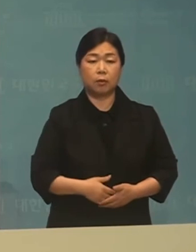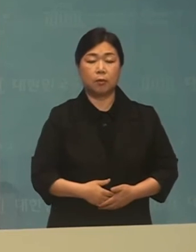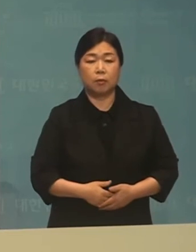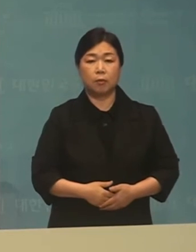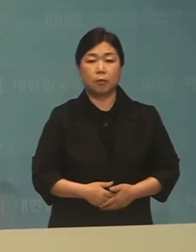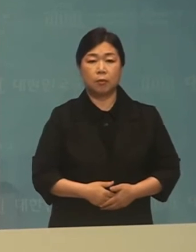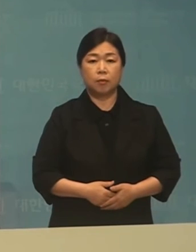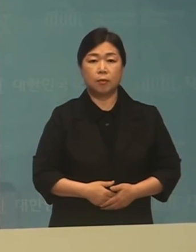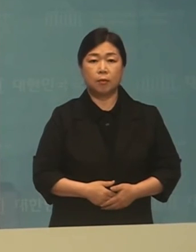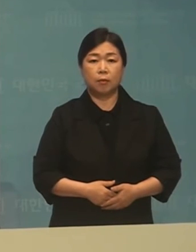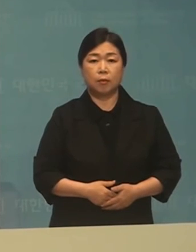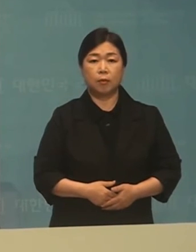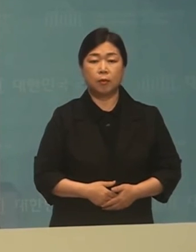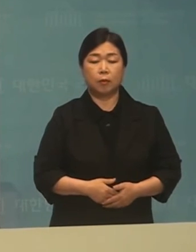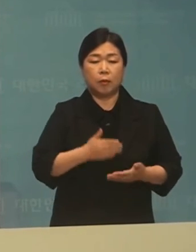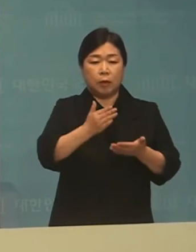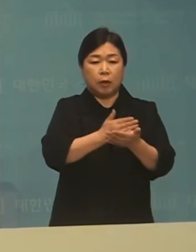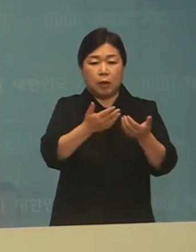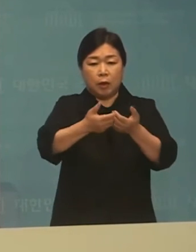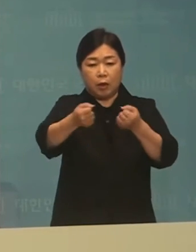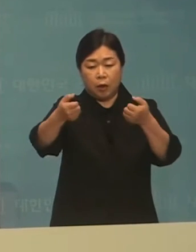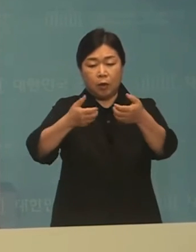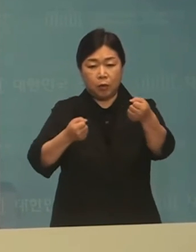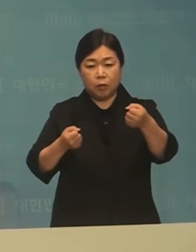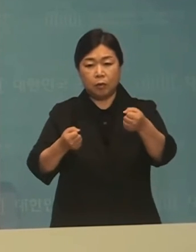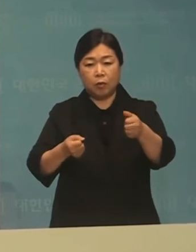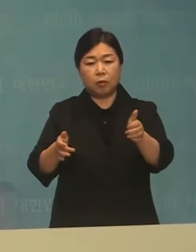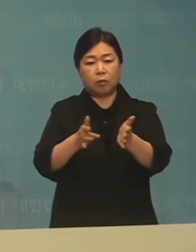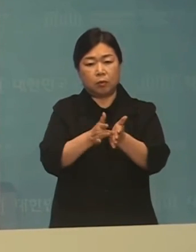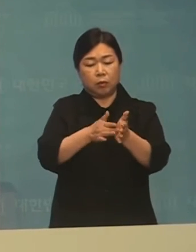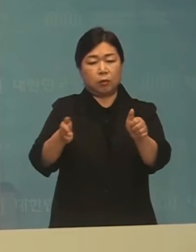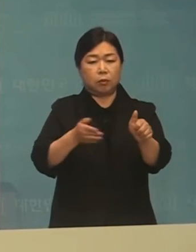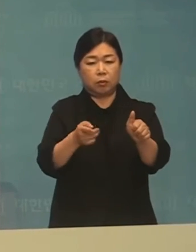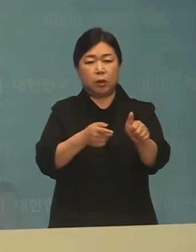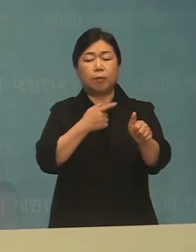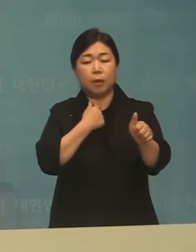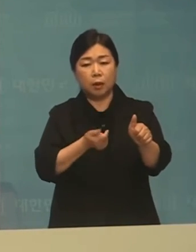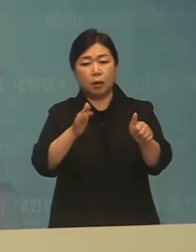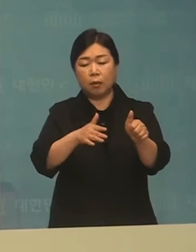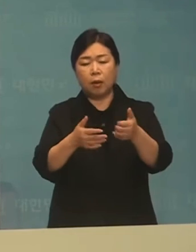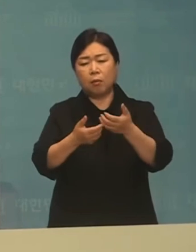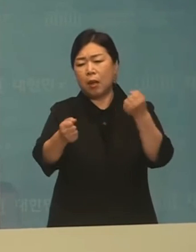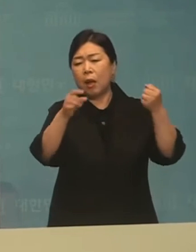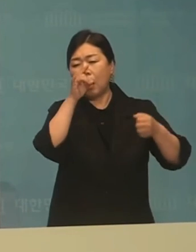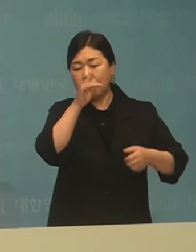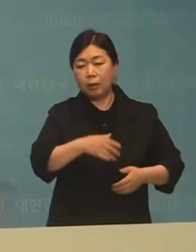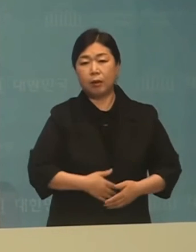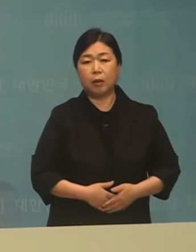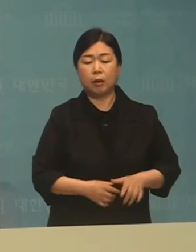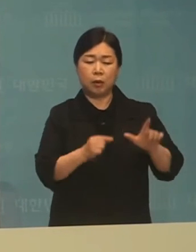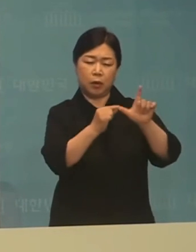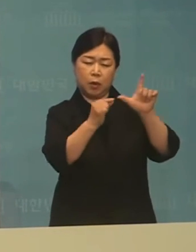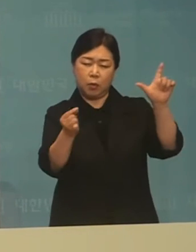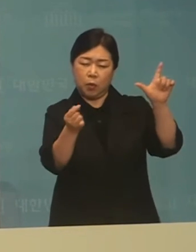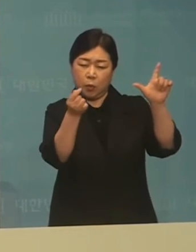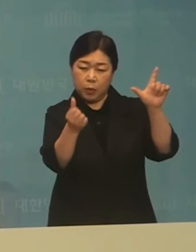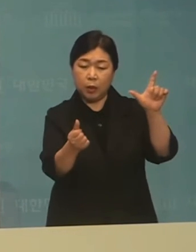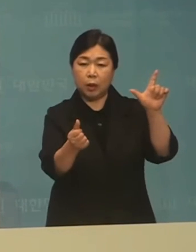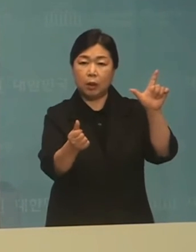갈라진 광복회 갈라지지 않았습니다. 일부 광복회원답지